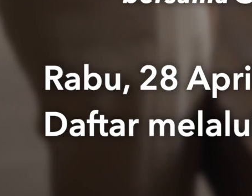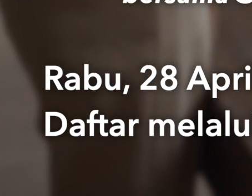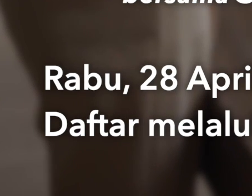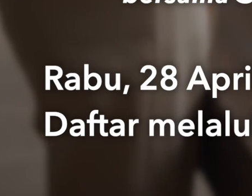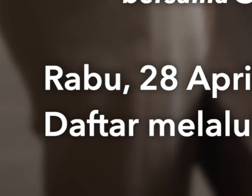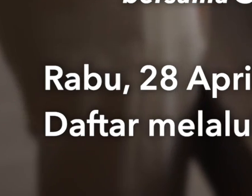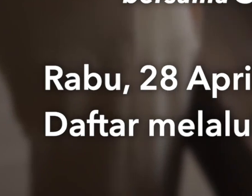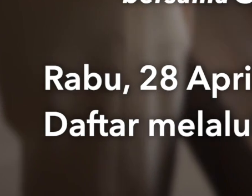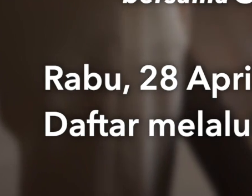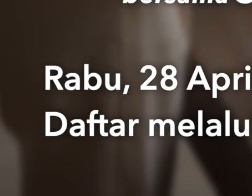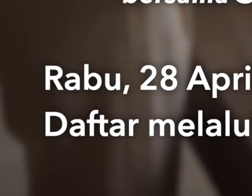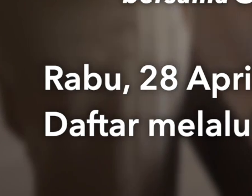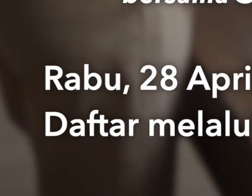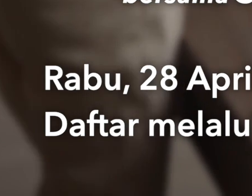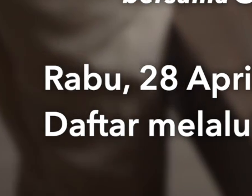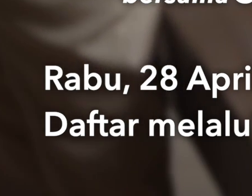WhatsApp ke nomor